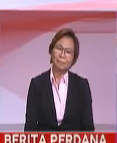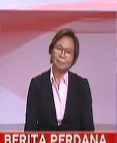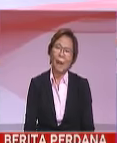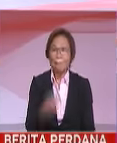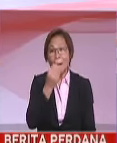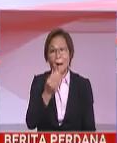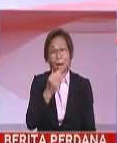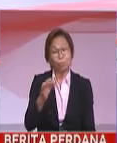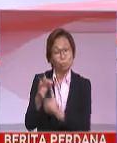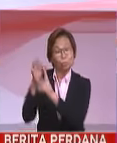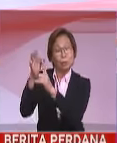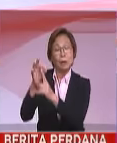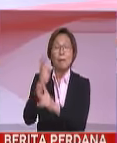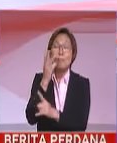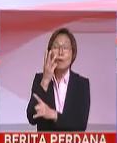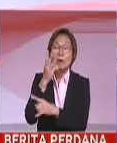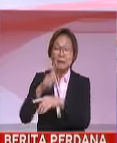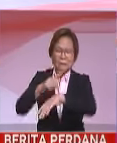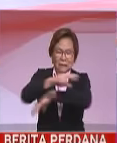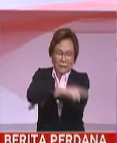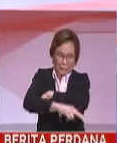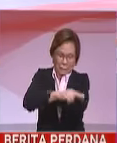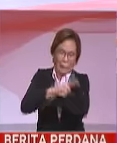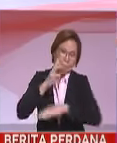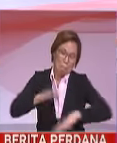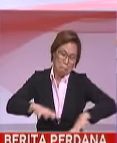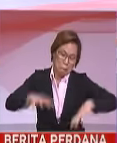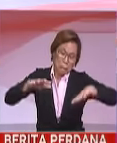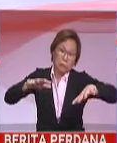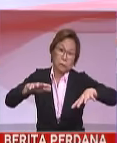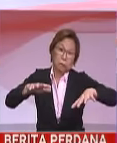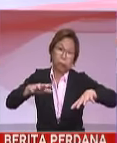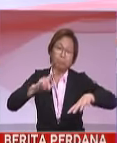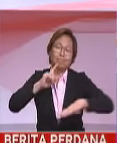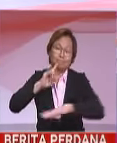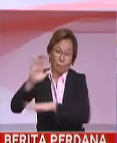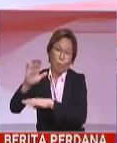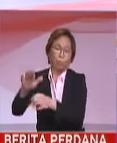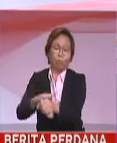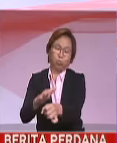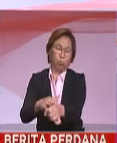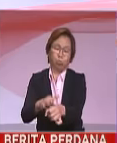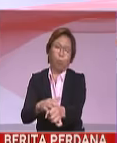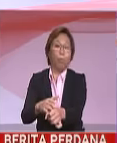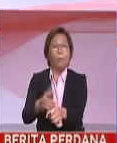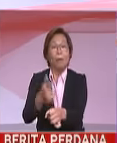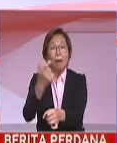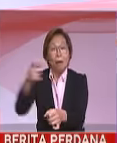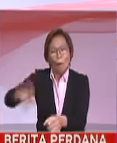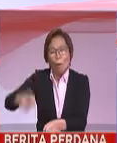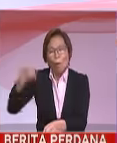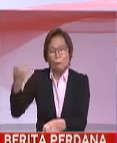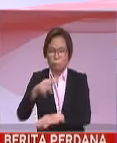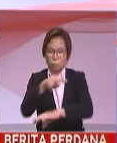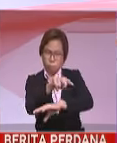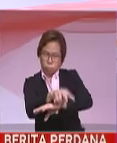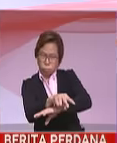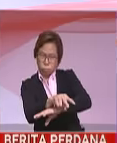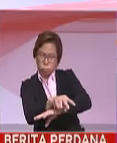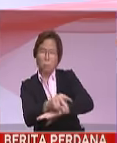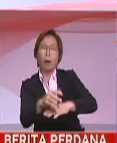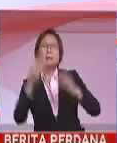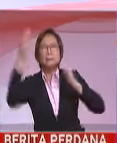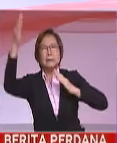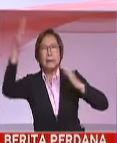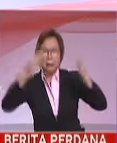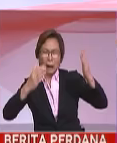Bekalan makanan khususnya beras di negeri-negeri terjejas banjir dijamin mencukupi. Keperluan sentiasa dipantau meskipun